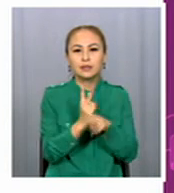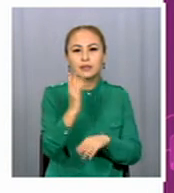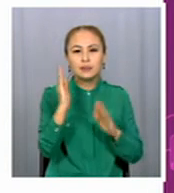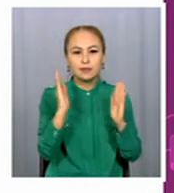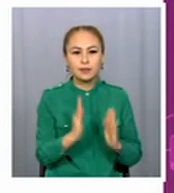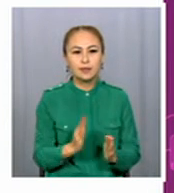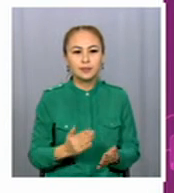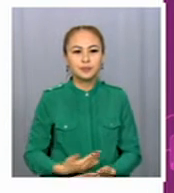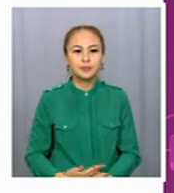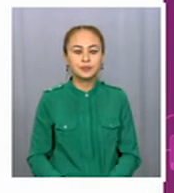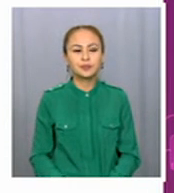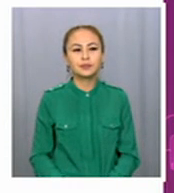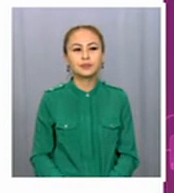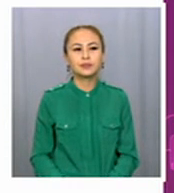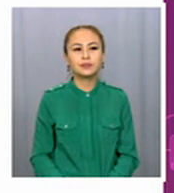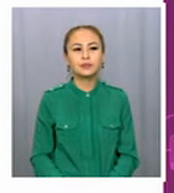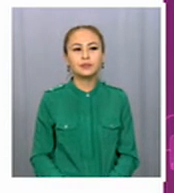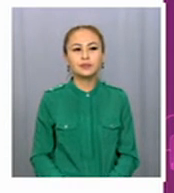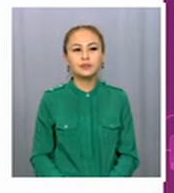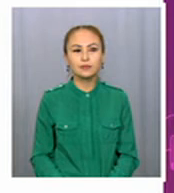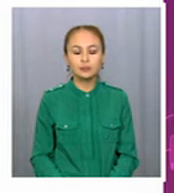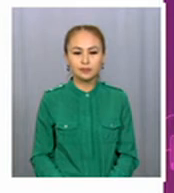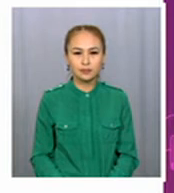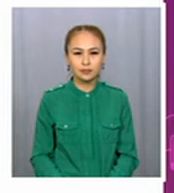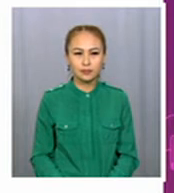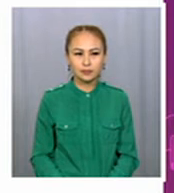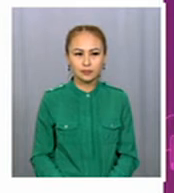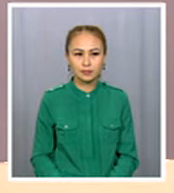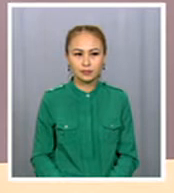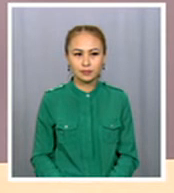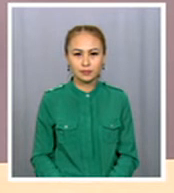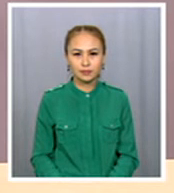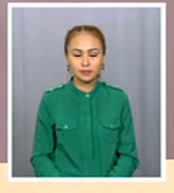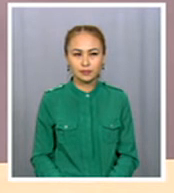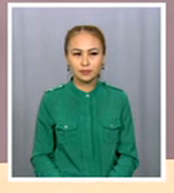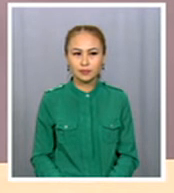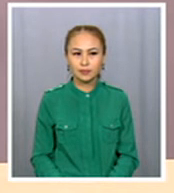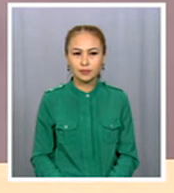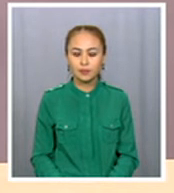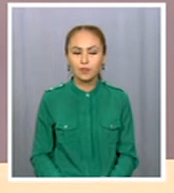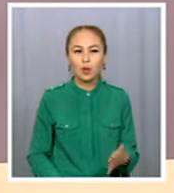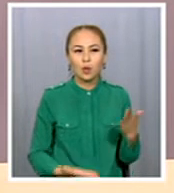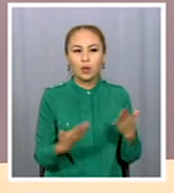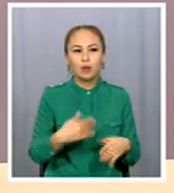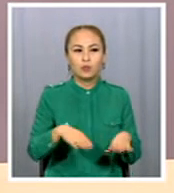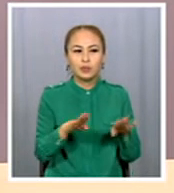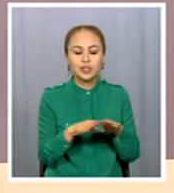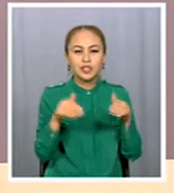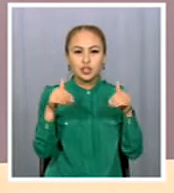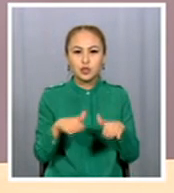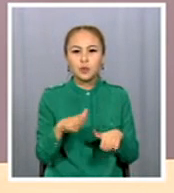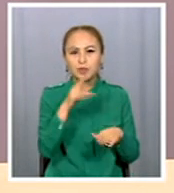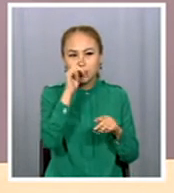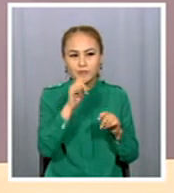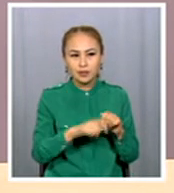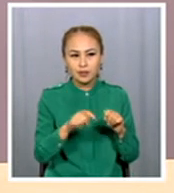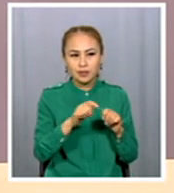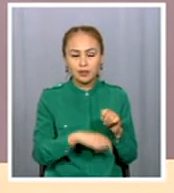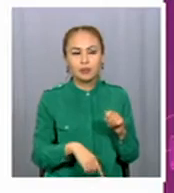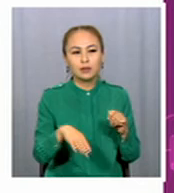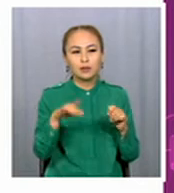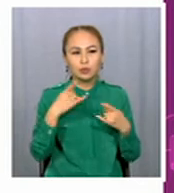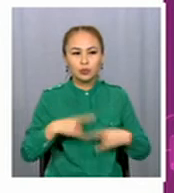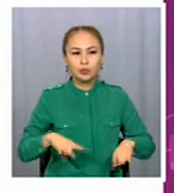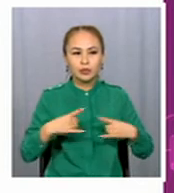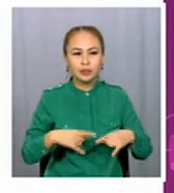кем. Барлығы белгісіз. Олай болса, шешуін тексерейік. Төлдерінің санын